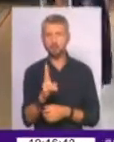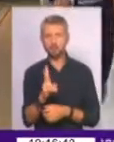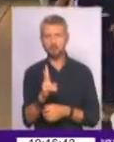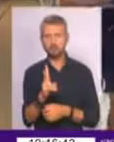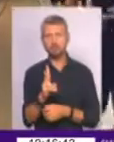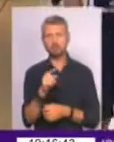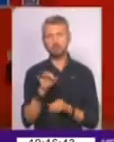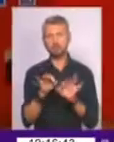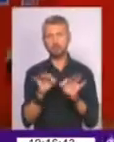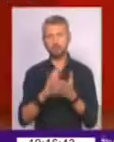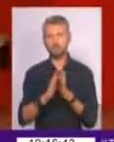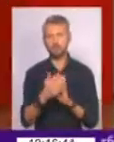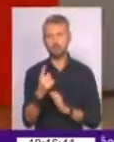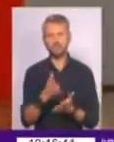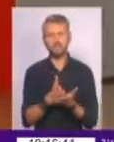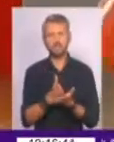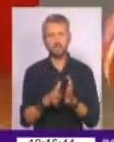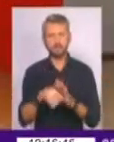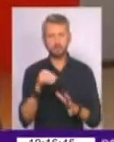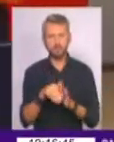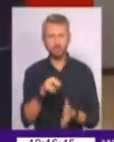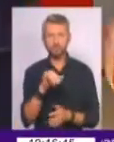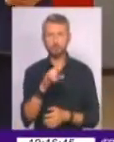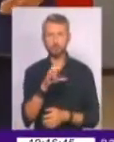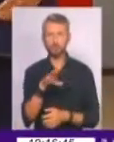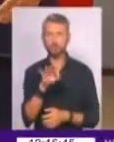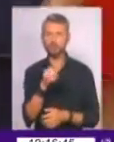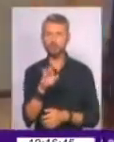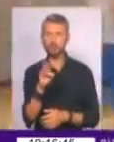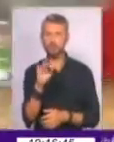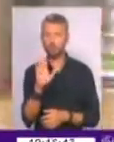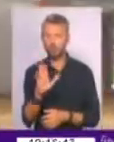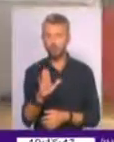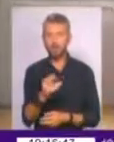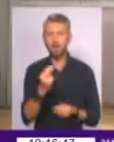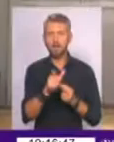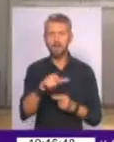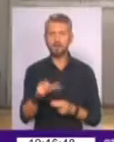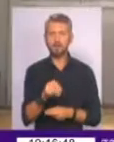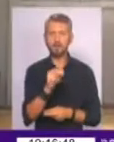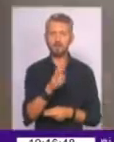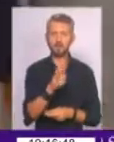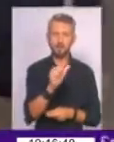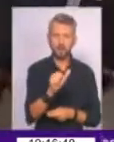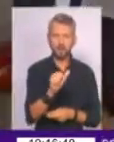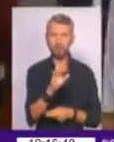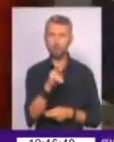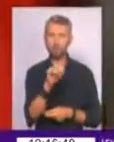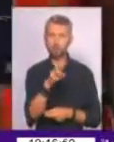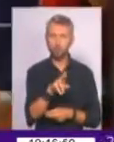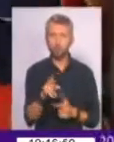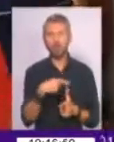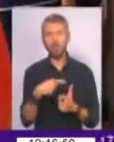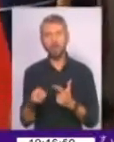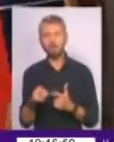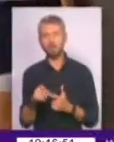охарактеризував ситуацію один з ветеранів збірної Максим Пустозвонов. Адже ані гравців NBA Лені Болобоя, ані